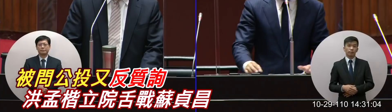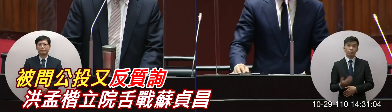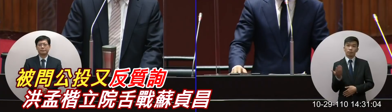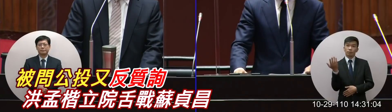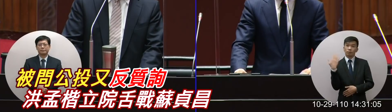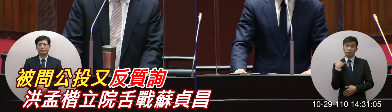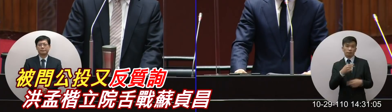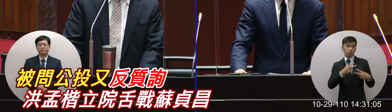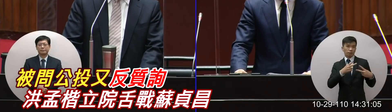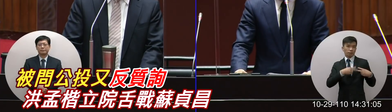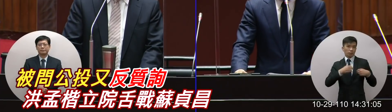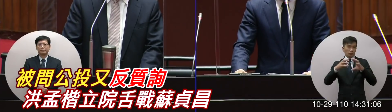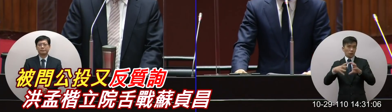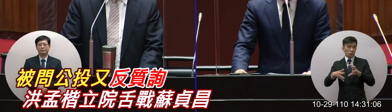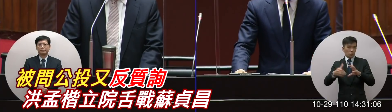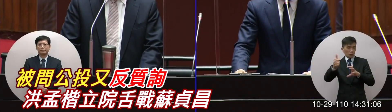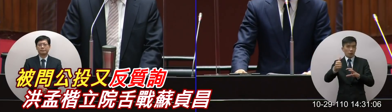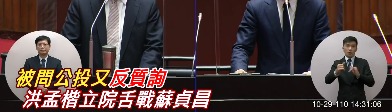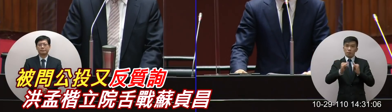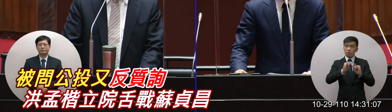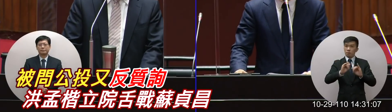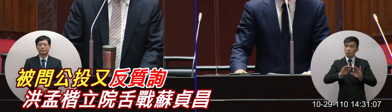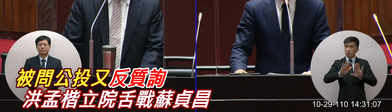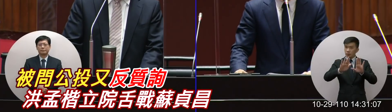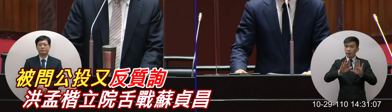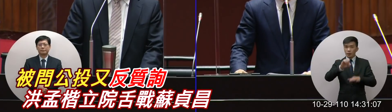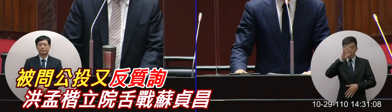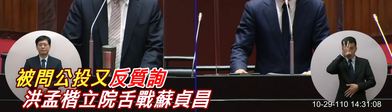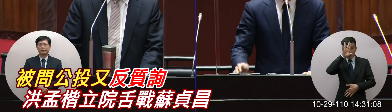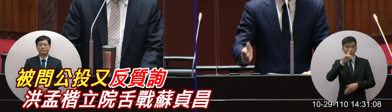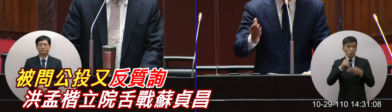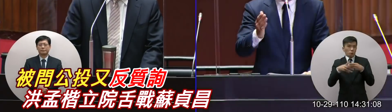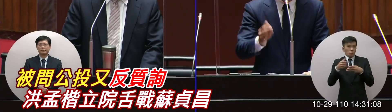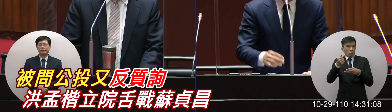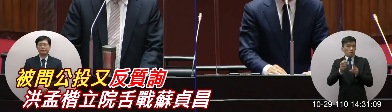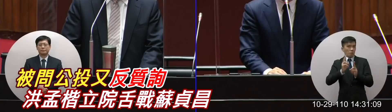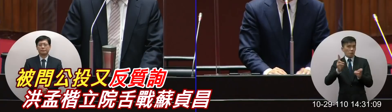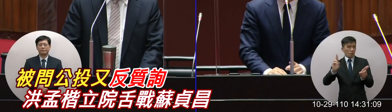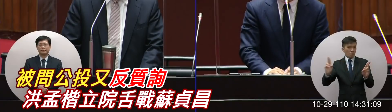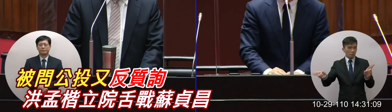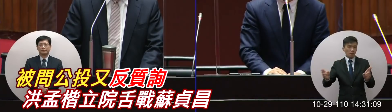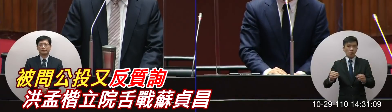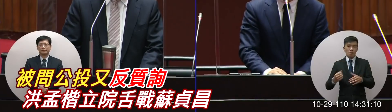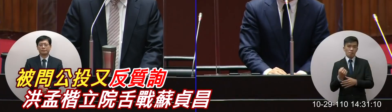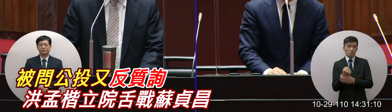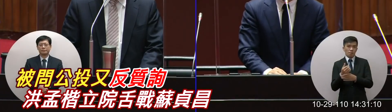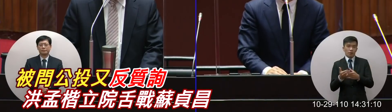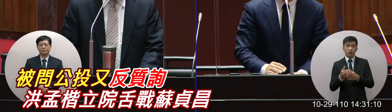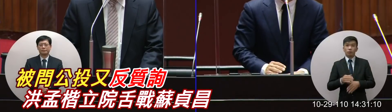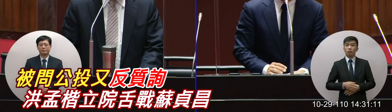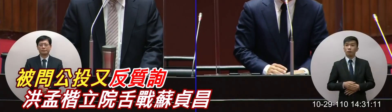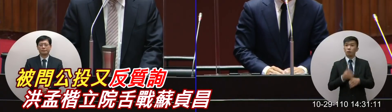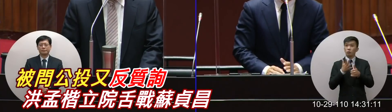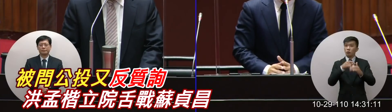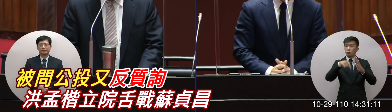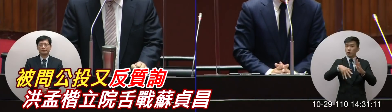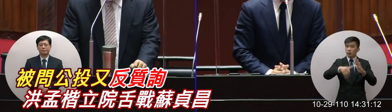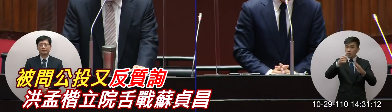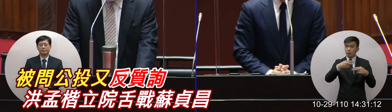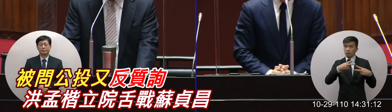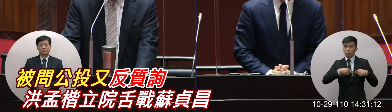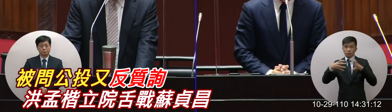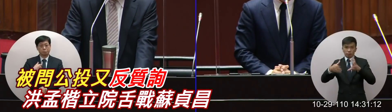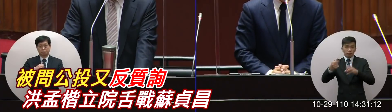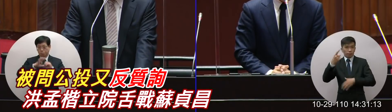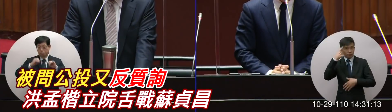也以民进党主席的身份下达军令状，请教您跟蔡总统的态度会是一致的吗？ 我们呼